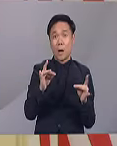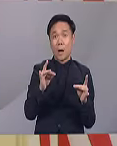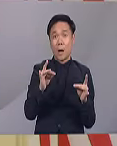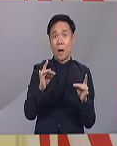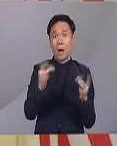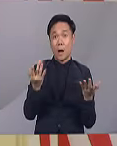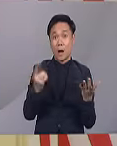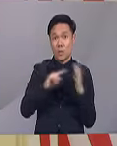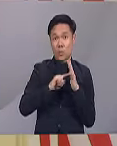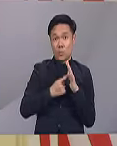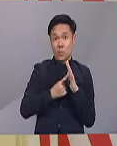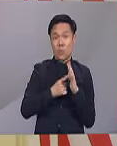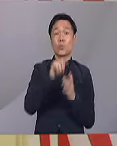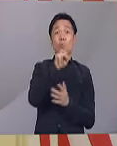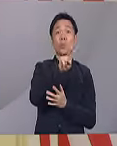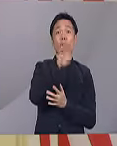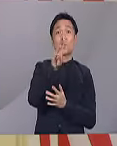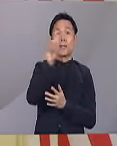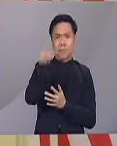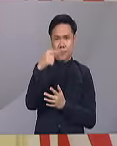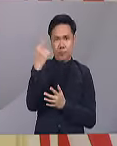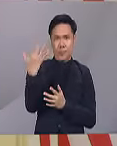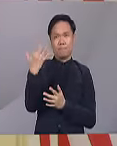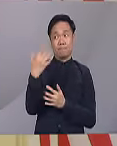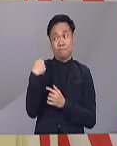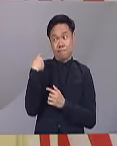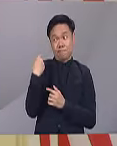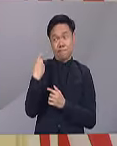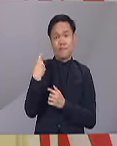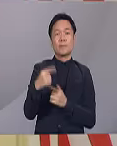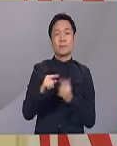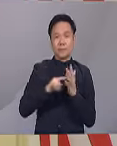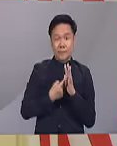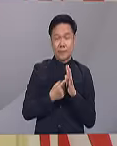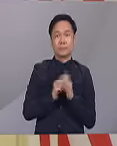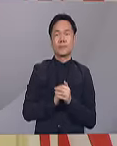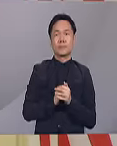bermula pada 26 hari bulan. Jadi hari raya